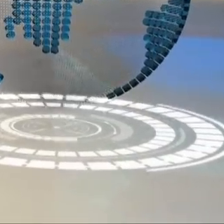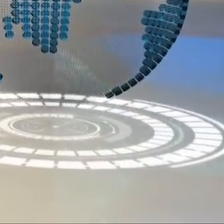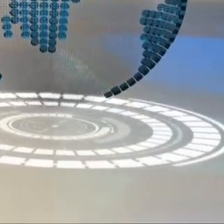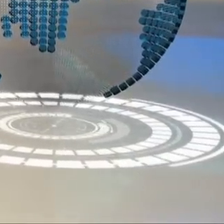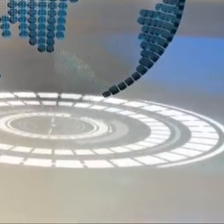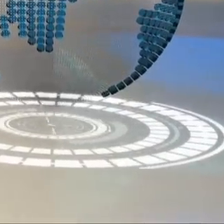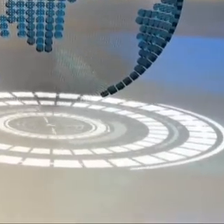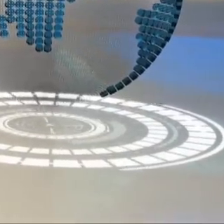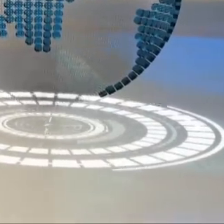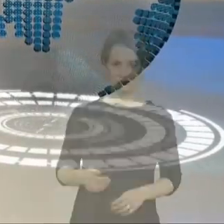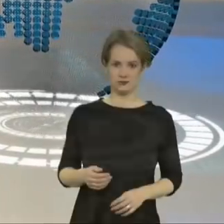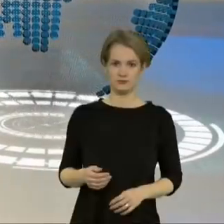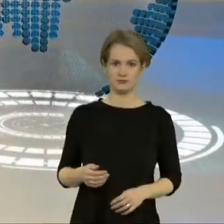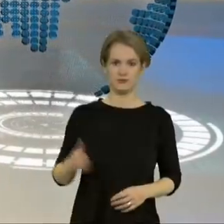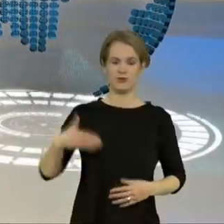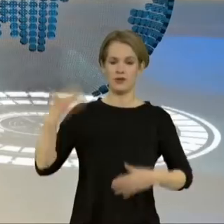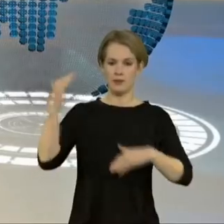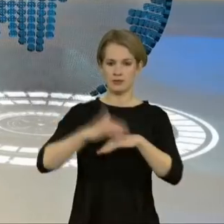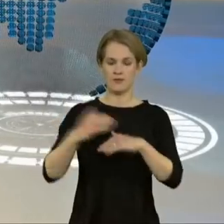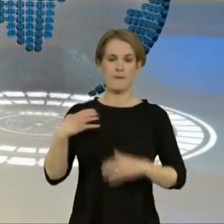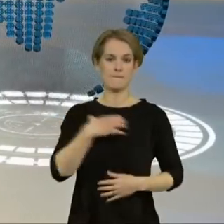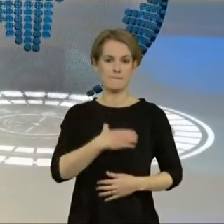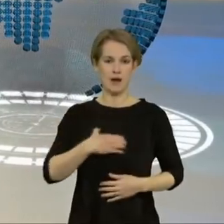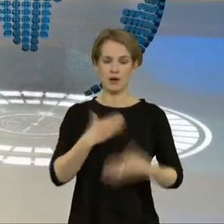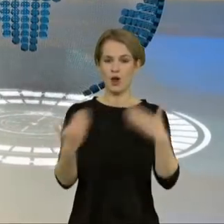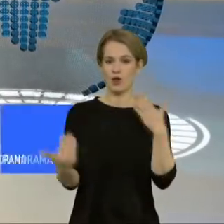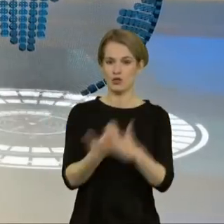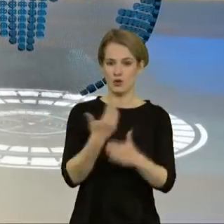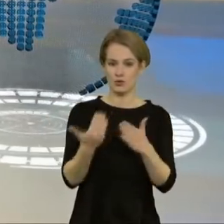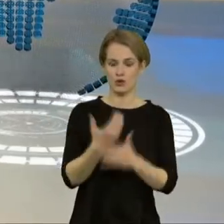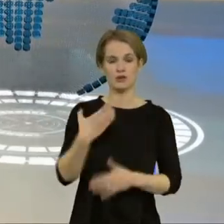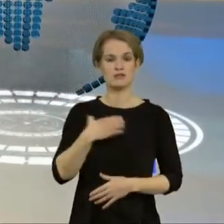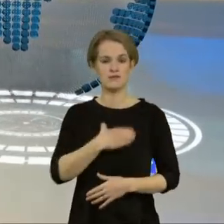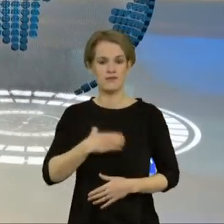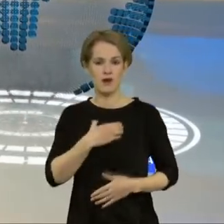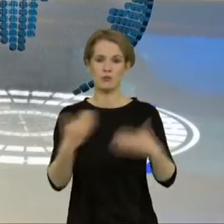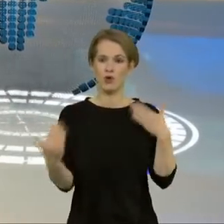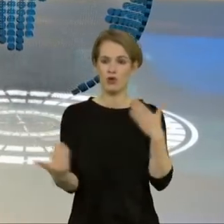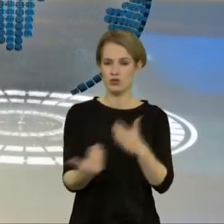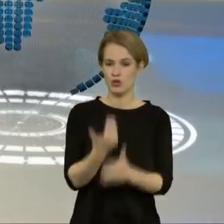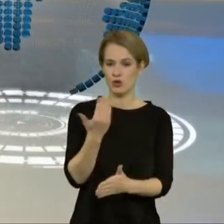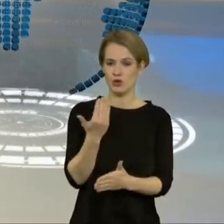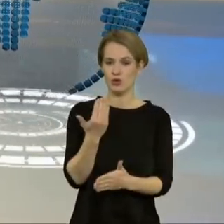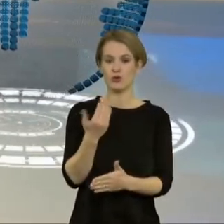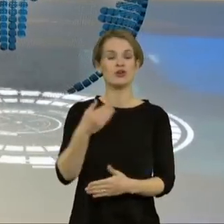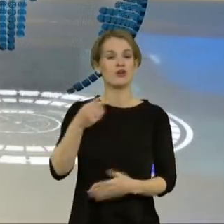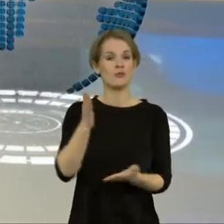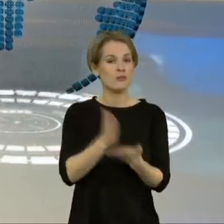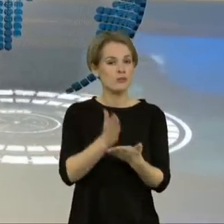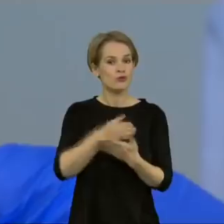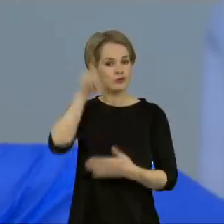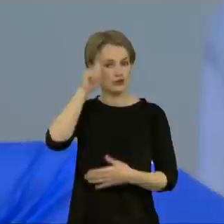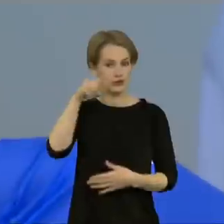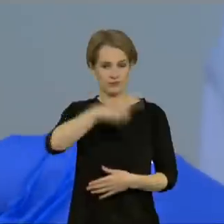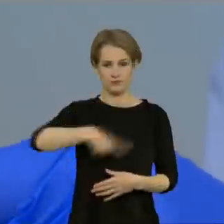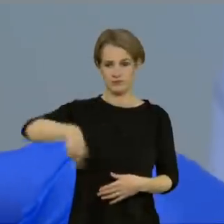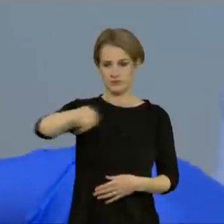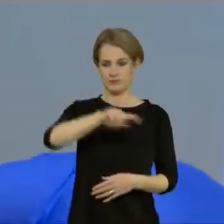Labas vakaras, eteryje pagrindinė naujienų laida, kas aktualu, svarbu ir būtina žinoti.